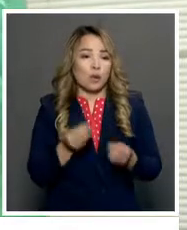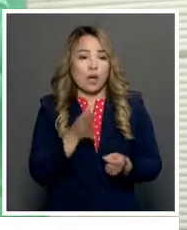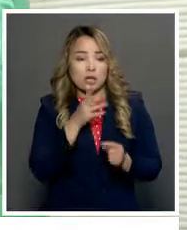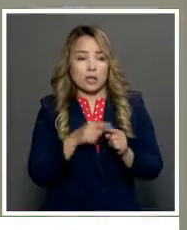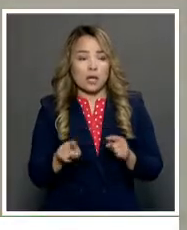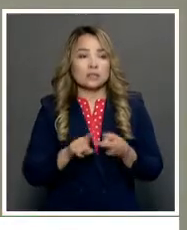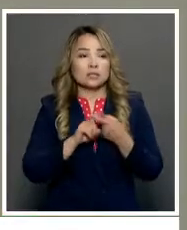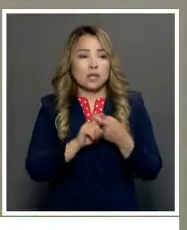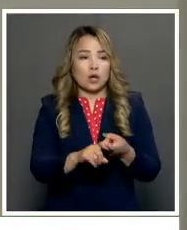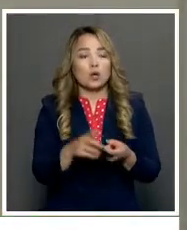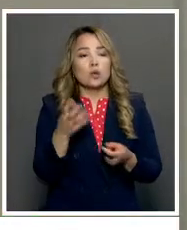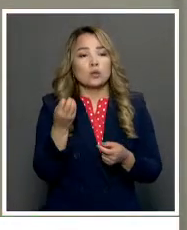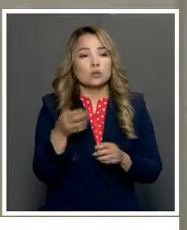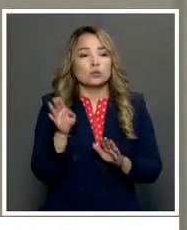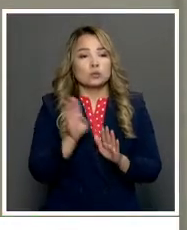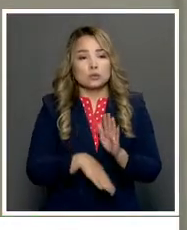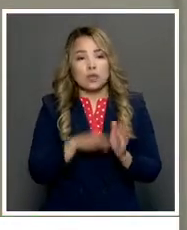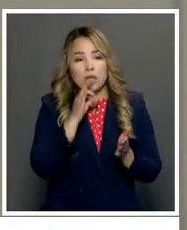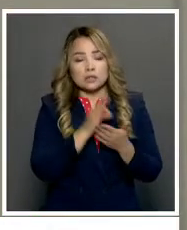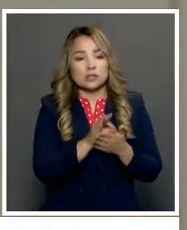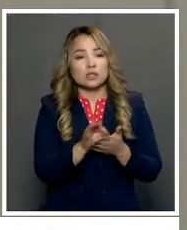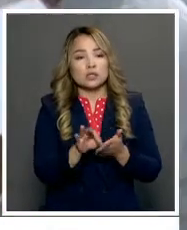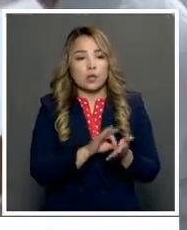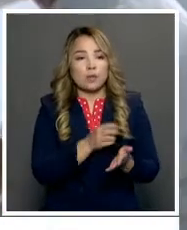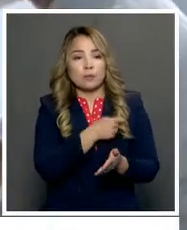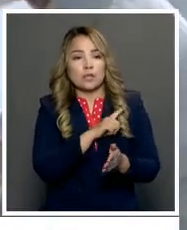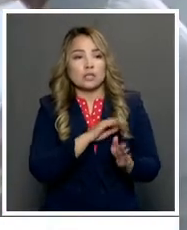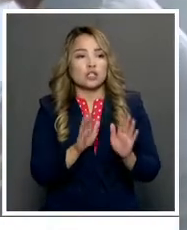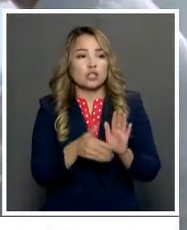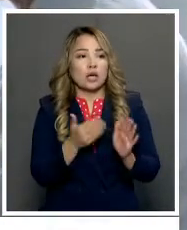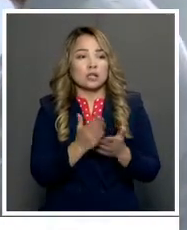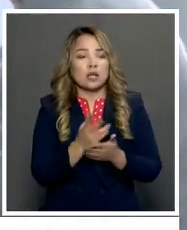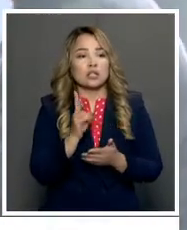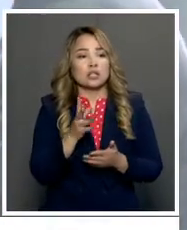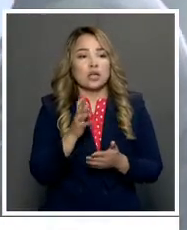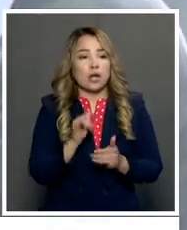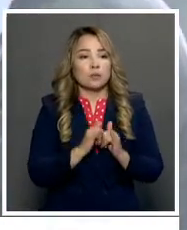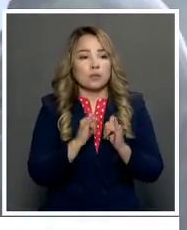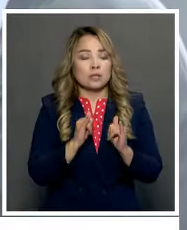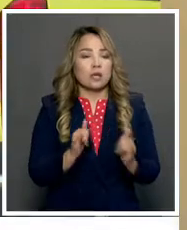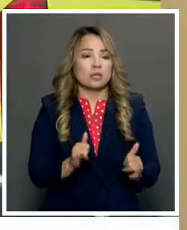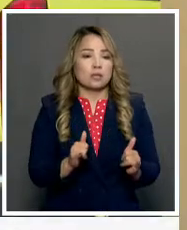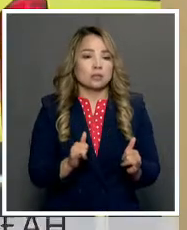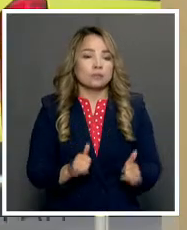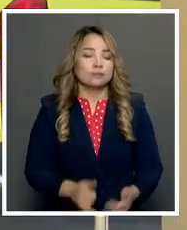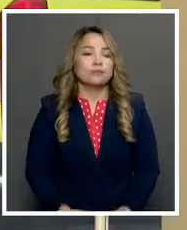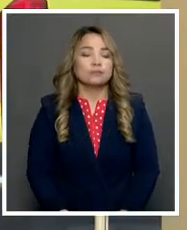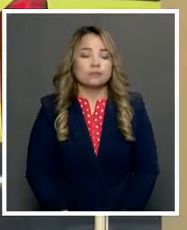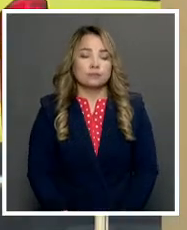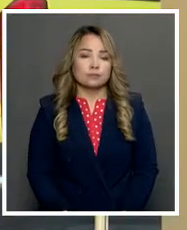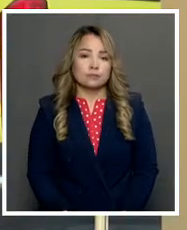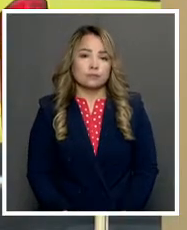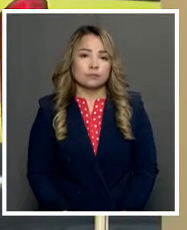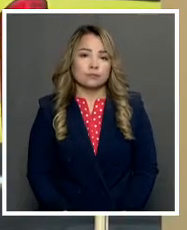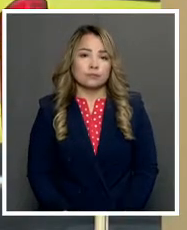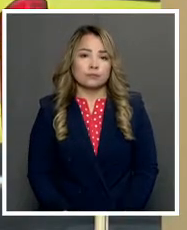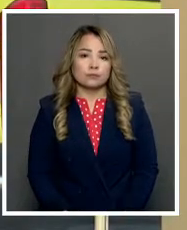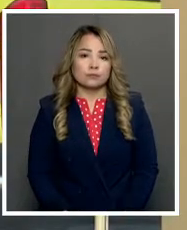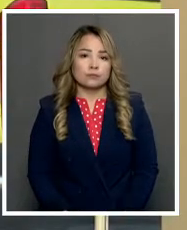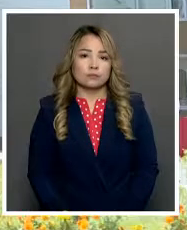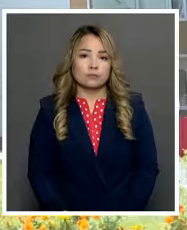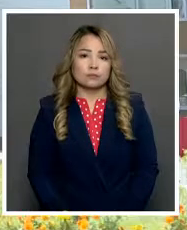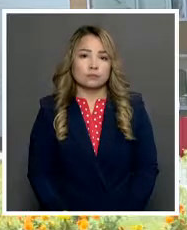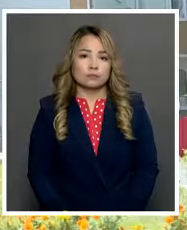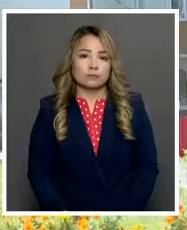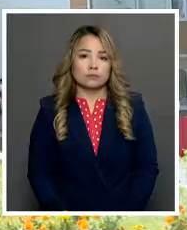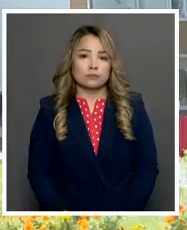індет жұқтыру тағы көбейді. Жедел медициналық шақыртулар саны 2,5 мыңнан азаймай тұр. Айнұр Ақпаева, Қуаныш Жабов, Қазақстан